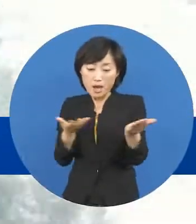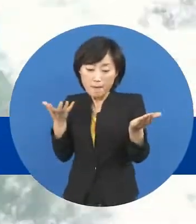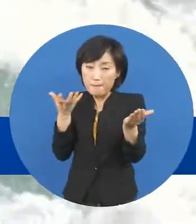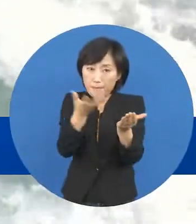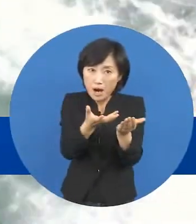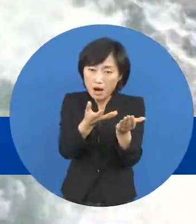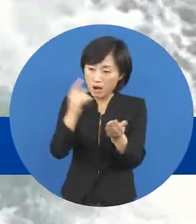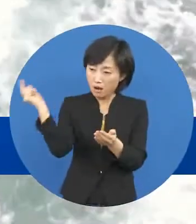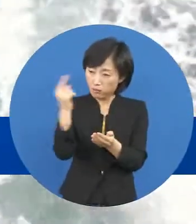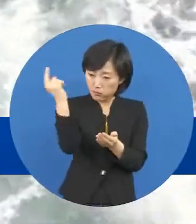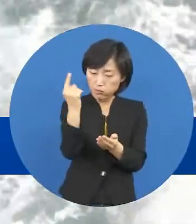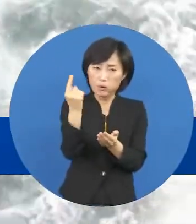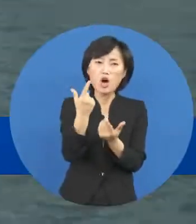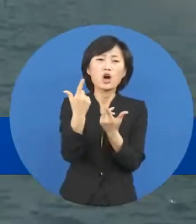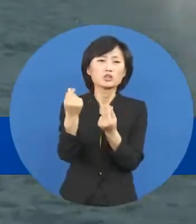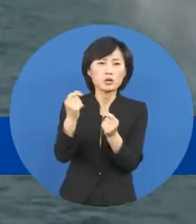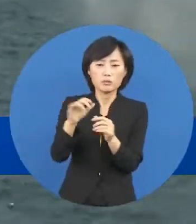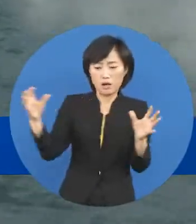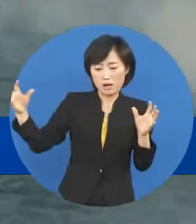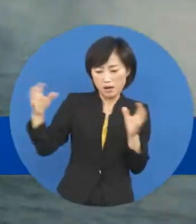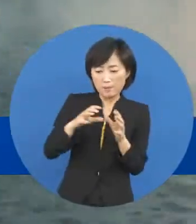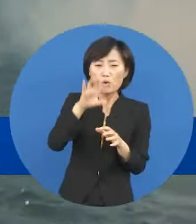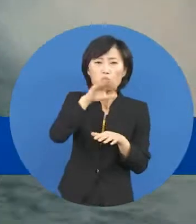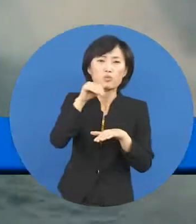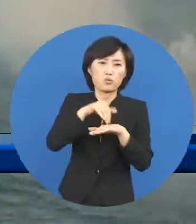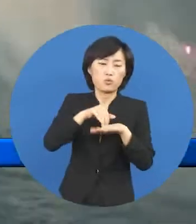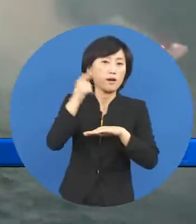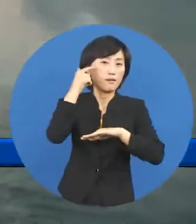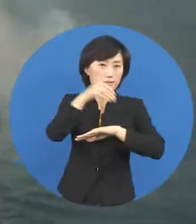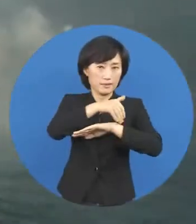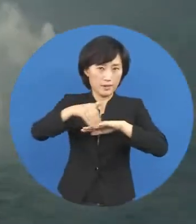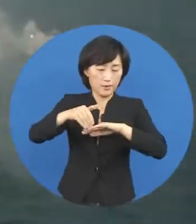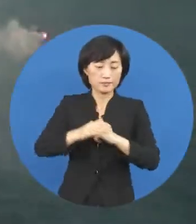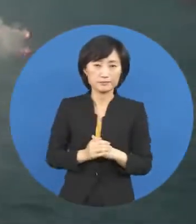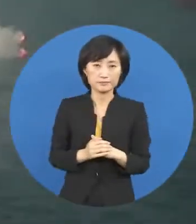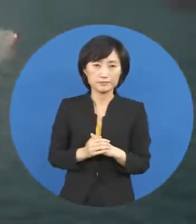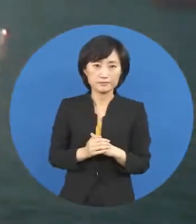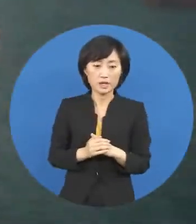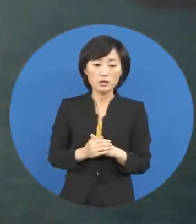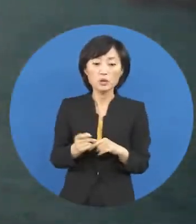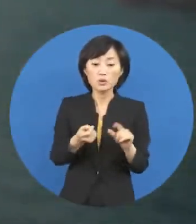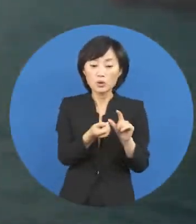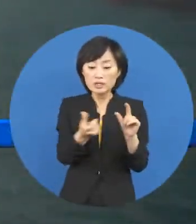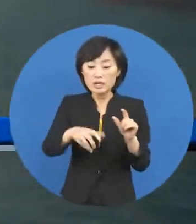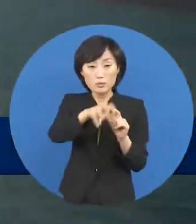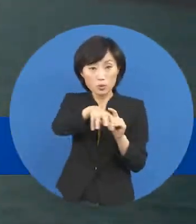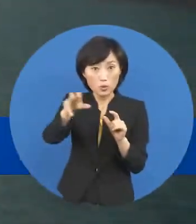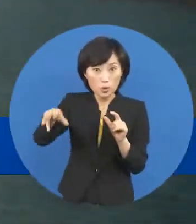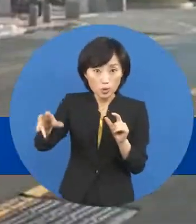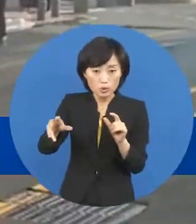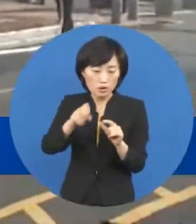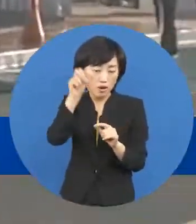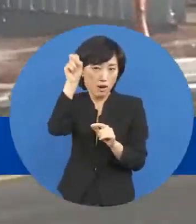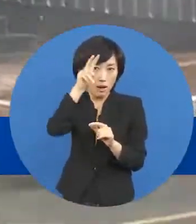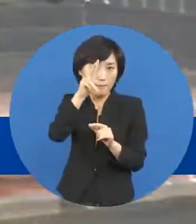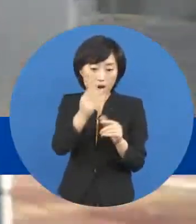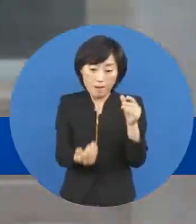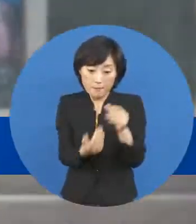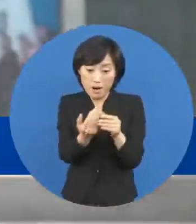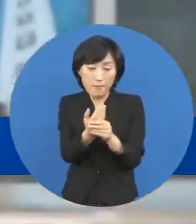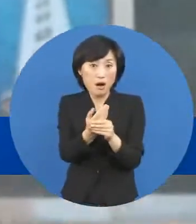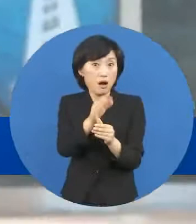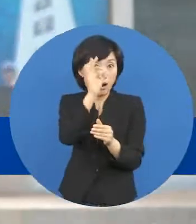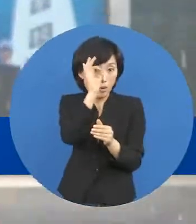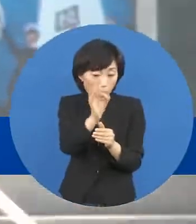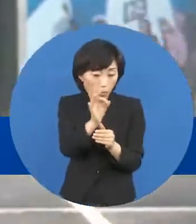해상 익수자 구조 등 공동작전 협업 훈련을 진행할 예정입니다. 또한 일부 지자체를 대상으로 불시 재난 상황